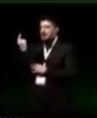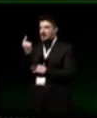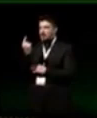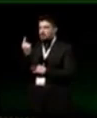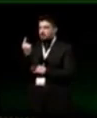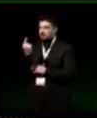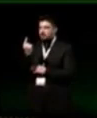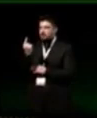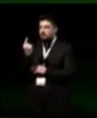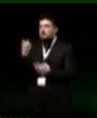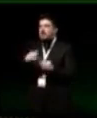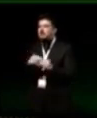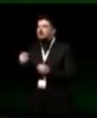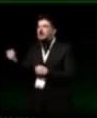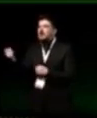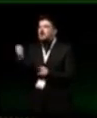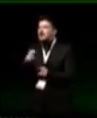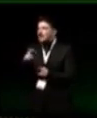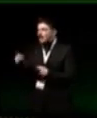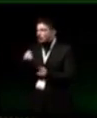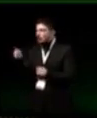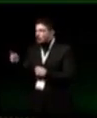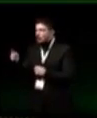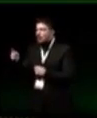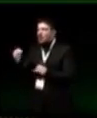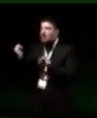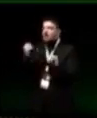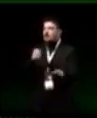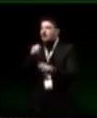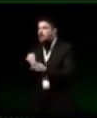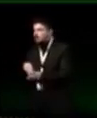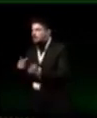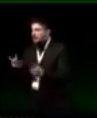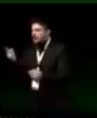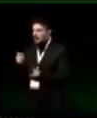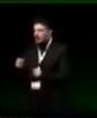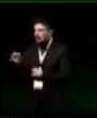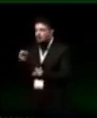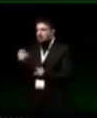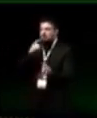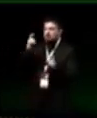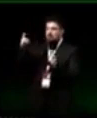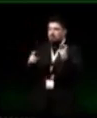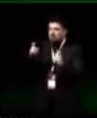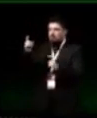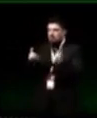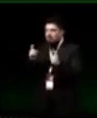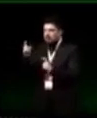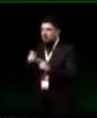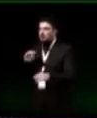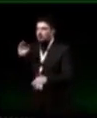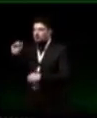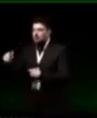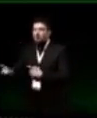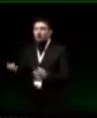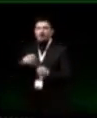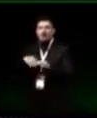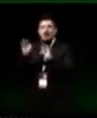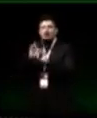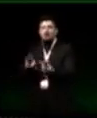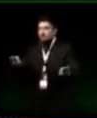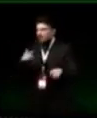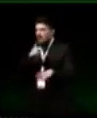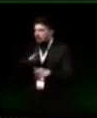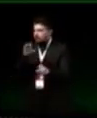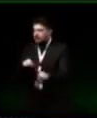Per fare la moneta unica, per fare l'euro, per entrare e uscire dall'euro, l'eurozona, tutte le discussioni che impegnano quotidianamente Paolo e in particolar modo durante i